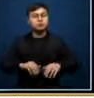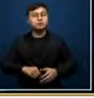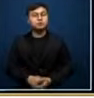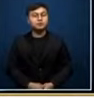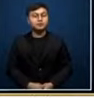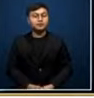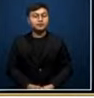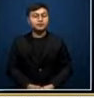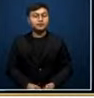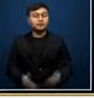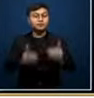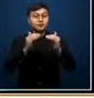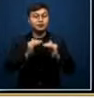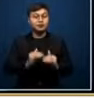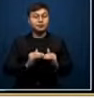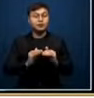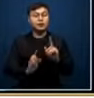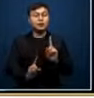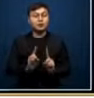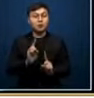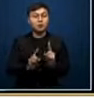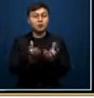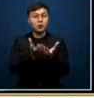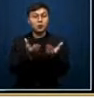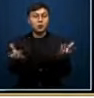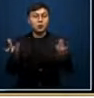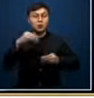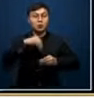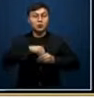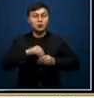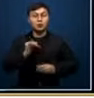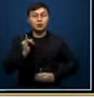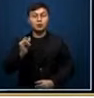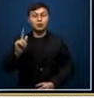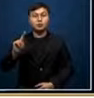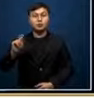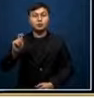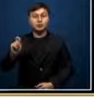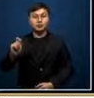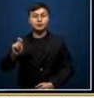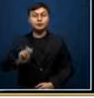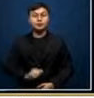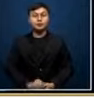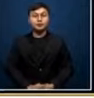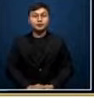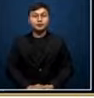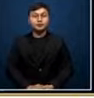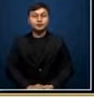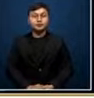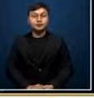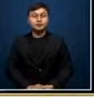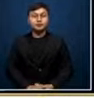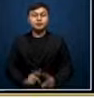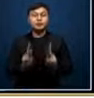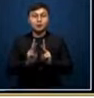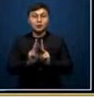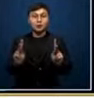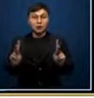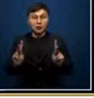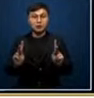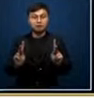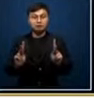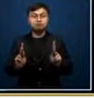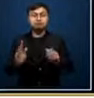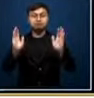ประเด็นต่อมาคือเรื่องของการประเมินคุณธรรมความโปร่งใสภาครัฐนะฮะซึ่งในส่วนนี้คณะกรรมาธิการก็ได้มีการนำ